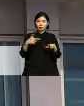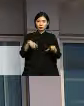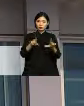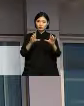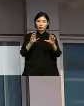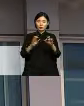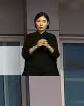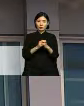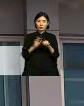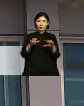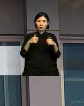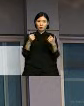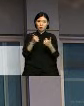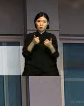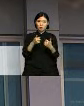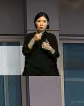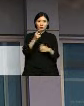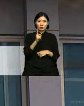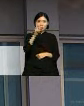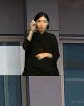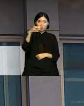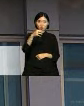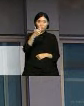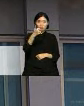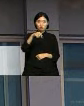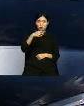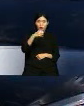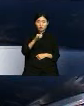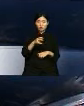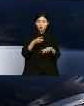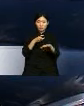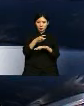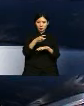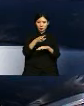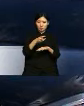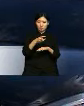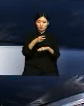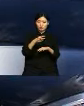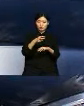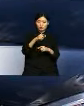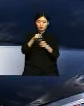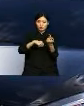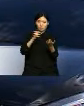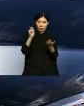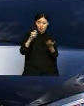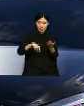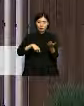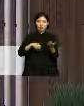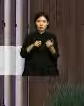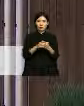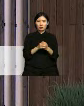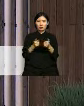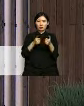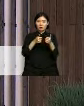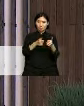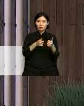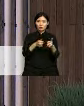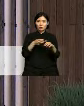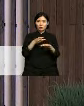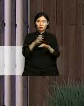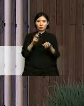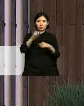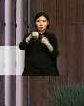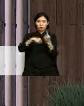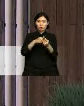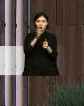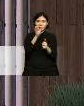고양시 의회에서 고양 놀이버스 운영 조례안이 통과됨에 따라 고양시는 이달 중 고양 도시관리공사와 고양 놀이버스 운영